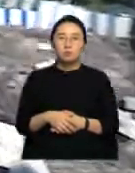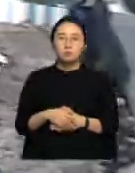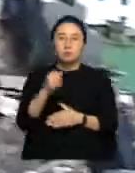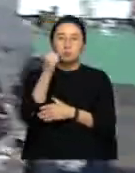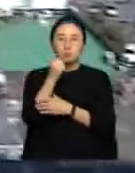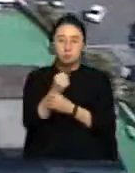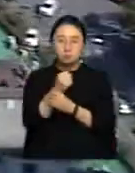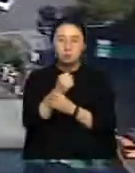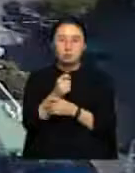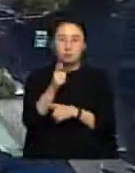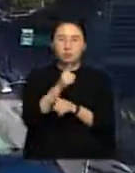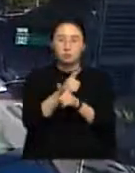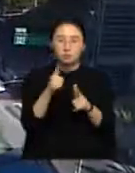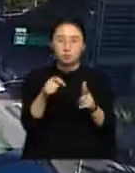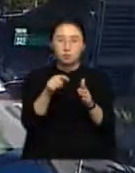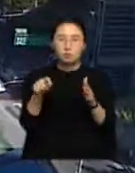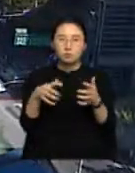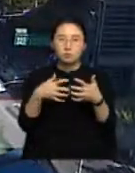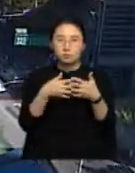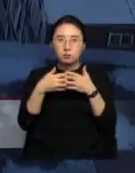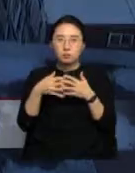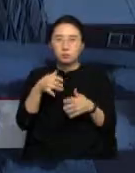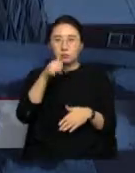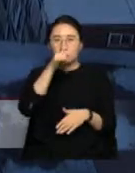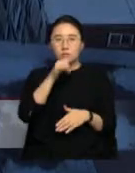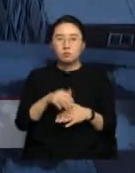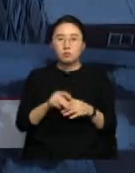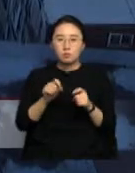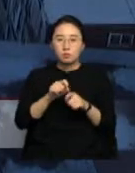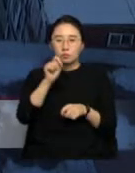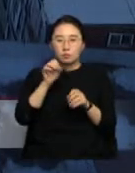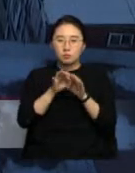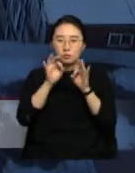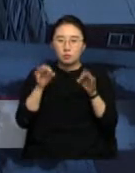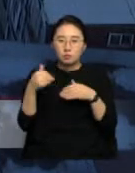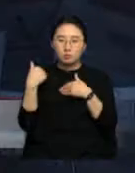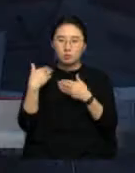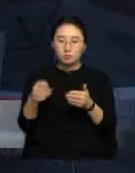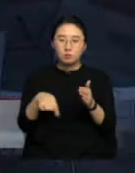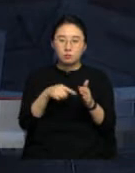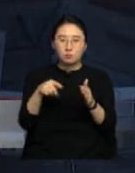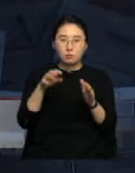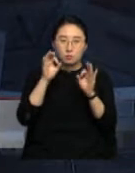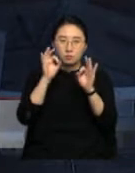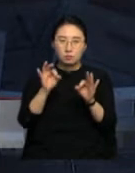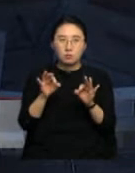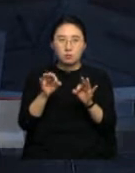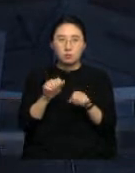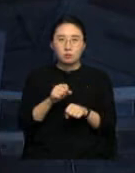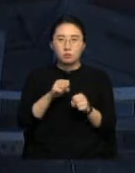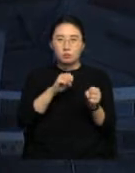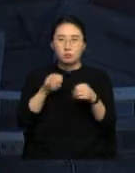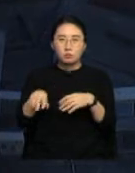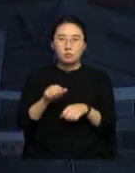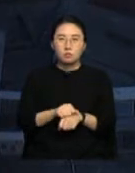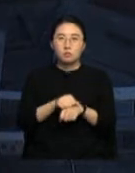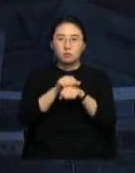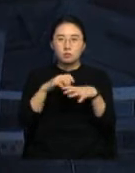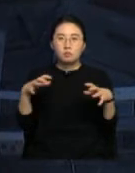허름한 지붕에 저층 주거지들이 밀집해 있습니다. 오랫동안 방치된 것처럼 보이는 지붕 위엔 쓰레기 더미가